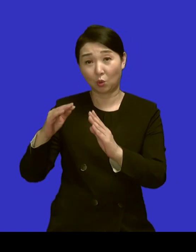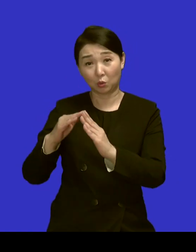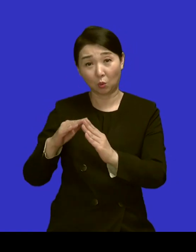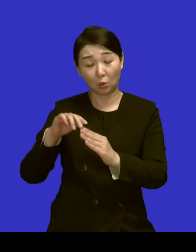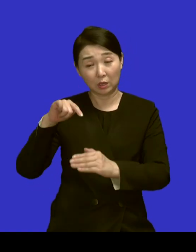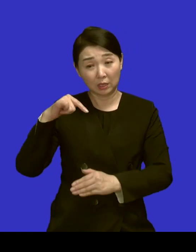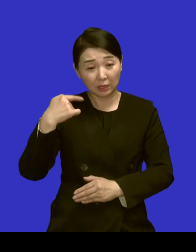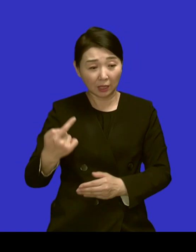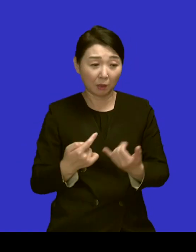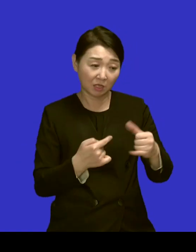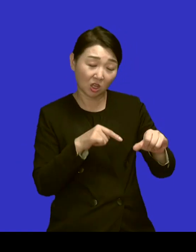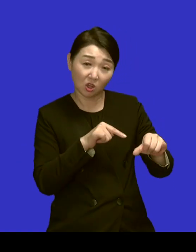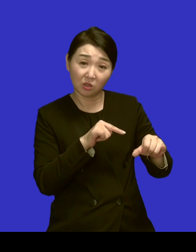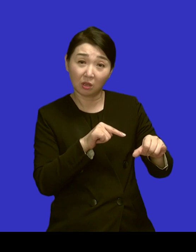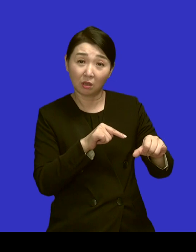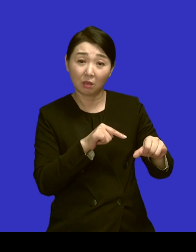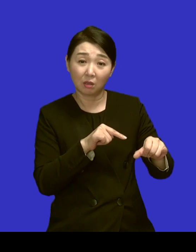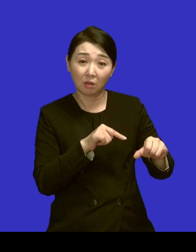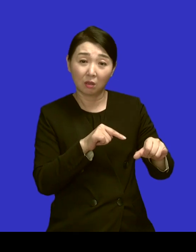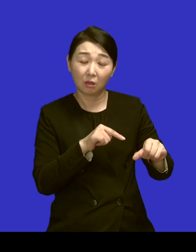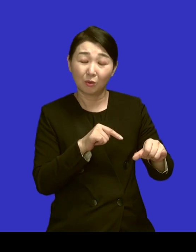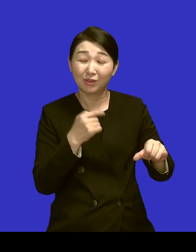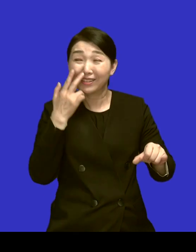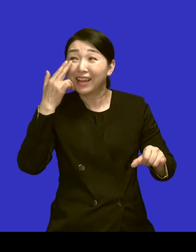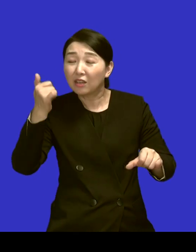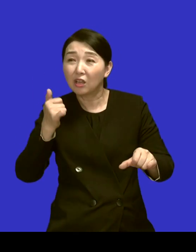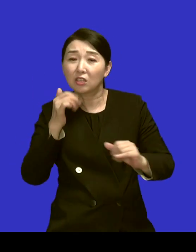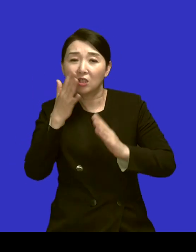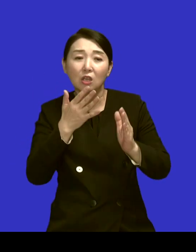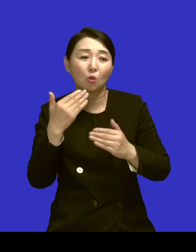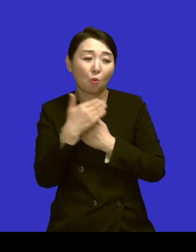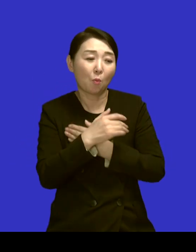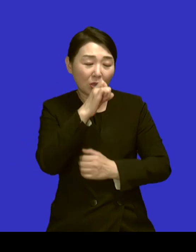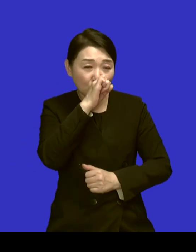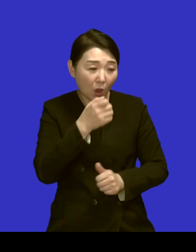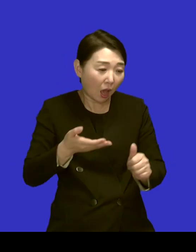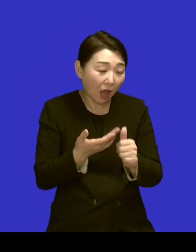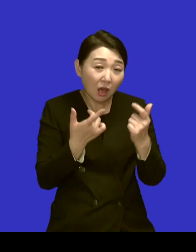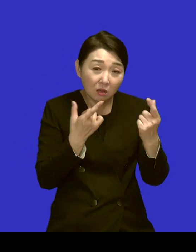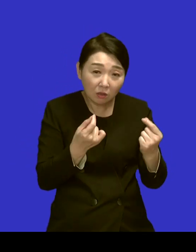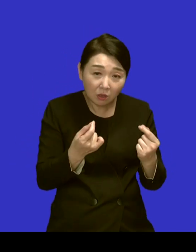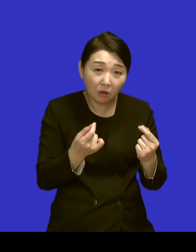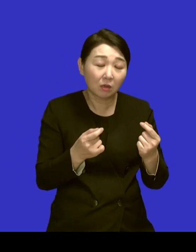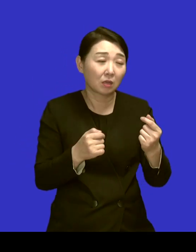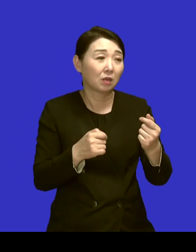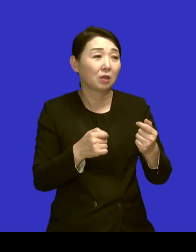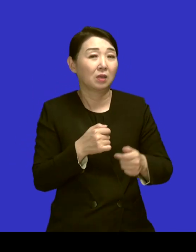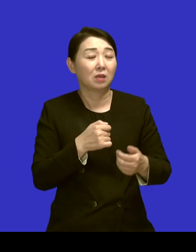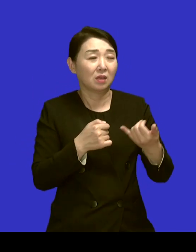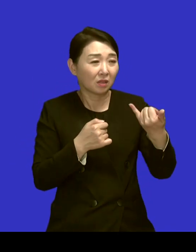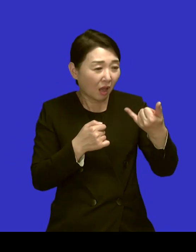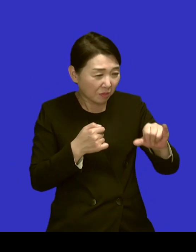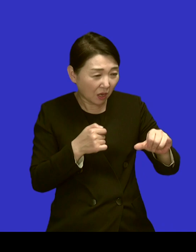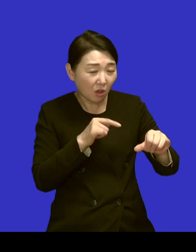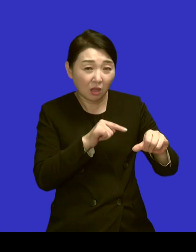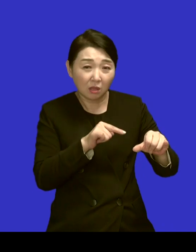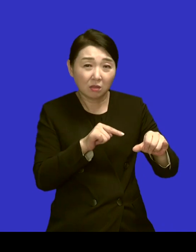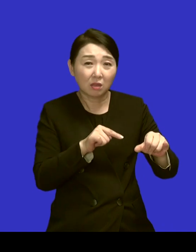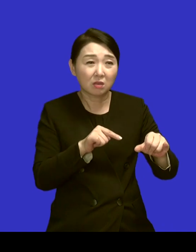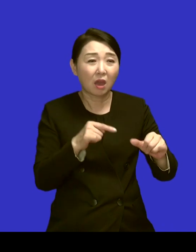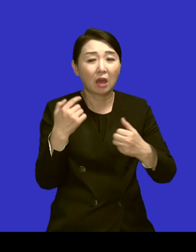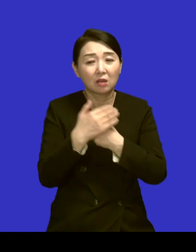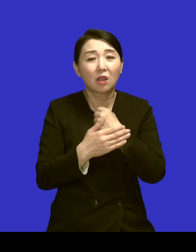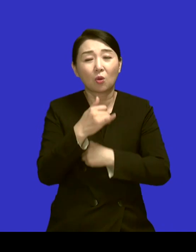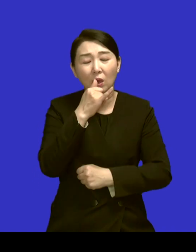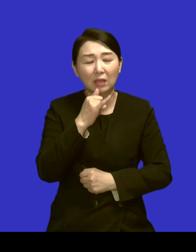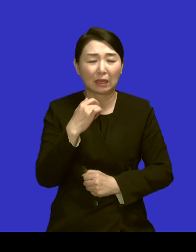우리 다음 세대들에게 우리 장인어른이 지금 채소 몸에 좋아라고 얘기하듯이 다음 세대들에게 이게 얼마나 은혜로운데 라고 막 입에 강제로 넣고 있는